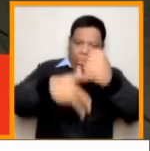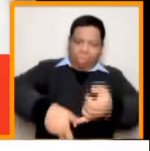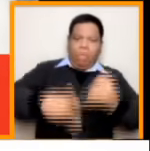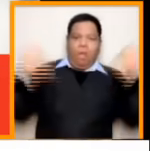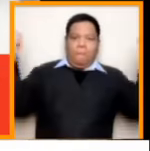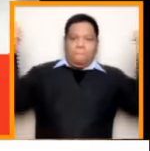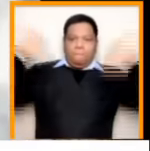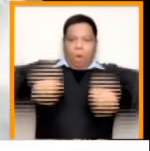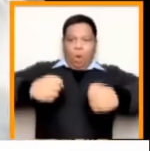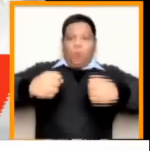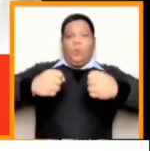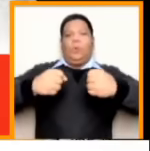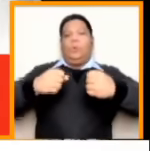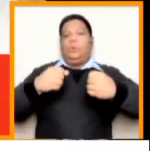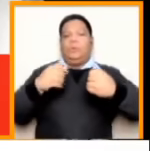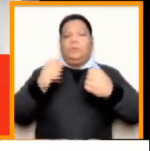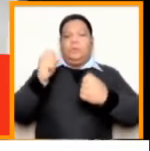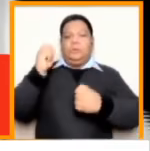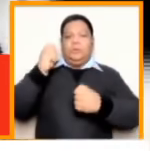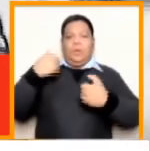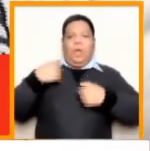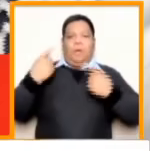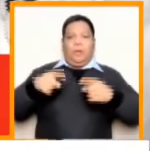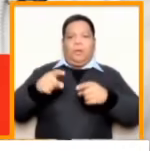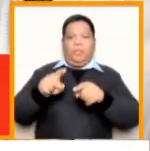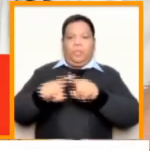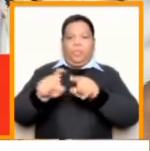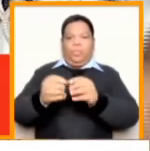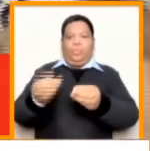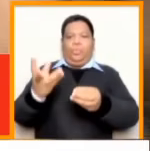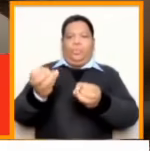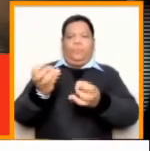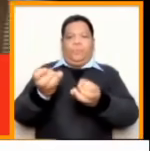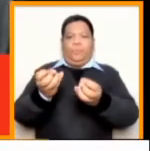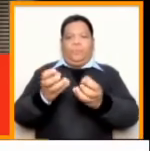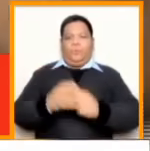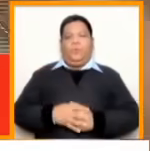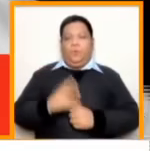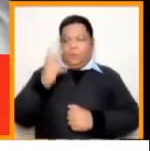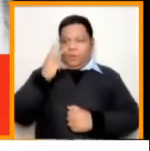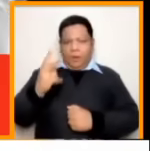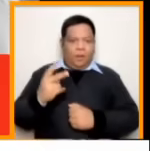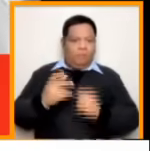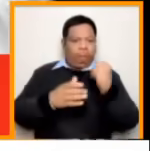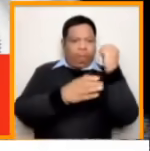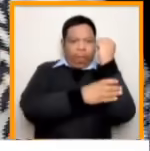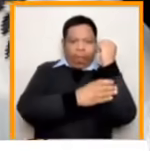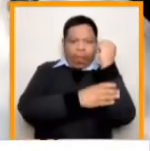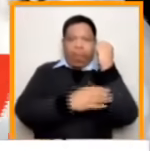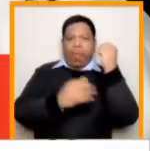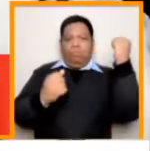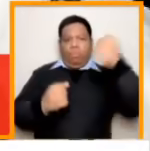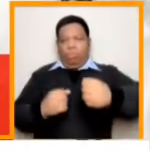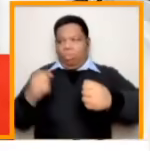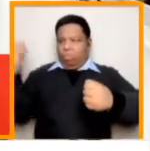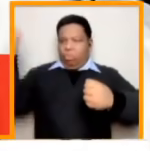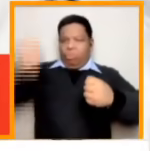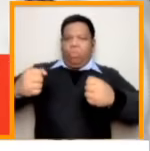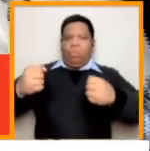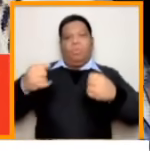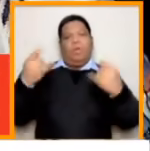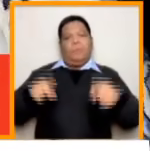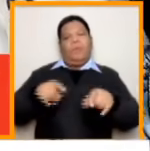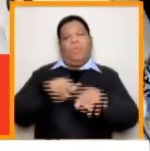tapos nag-spark nga yung wire. Nakita namin tumumba na yung poste doon, tsaka yung sa gitna. Nag-traffic na,